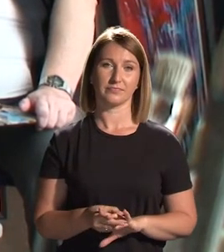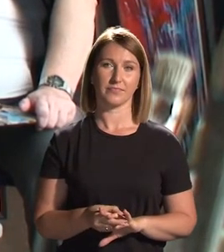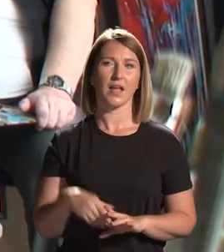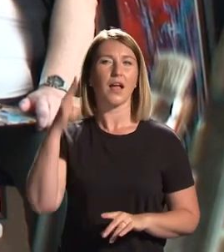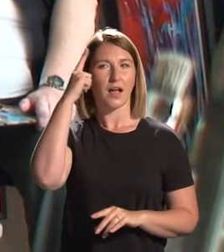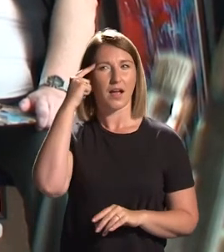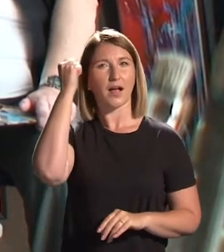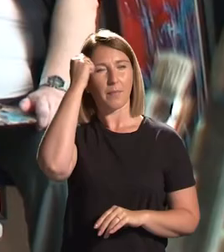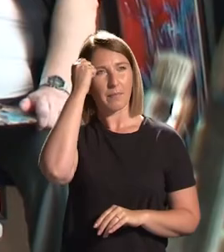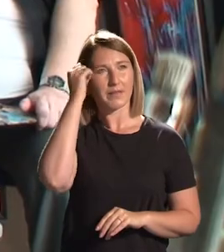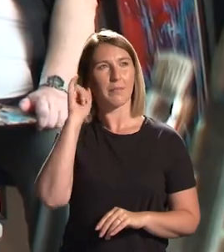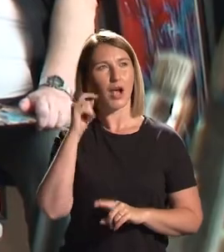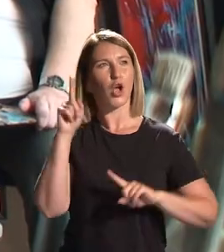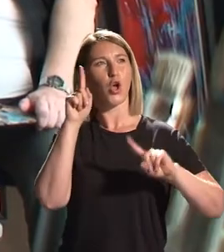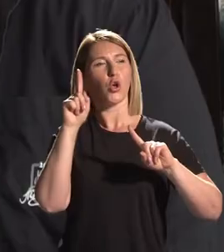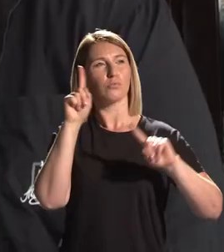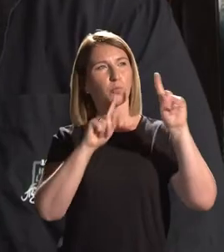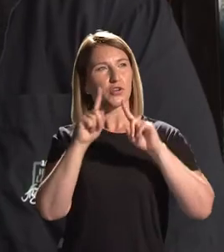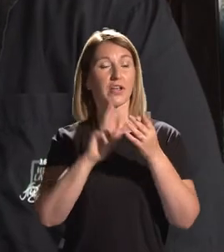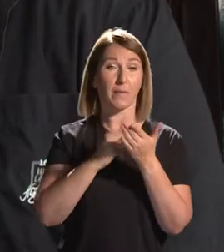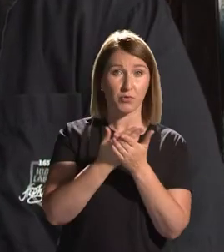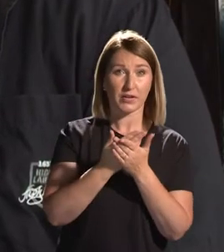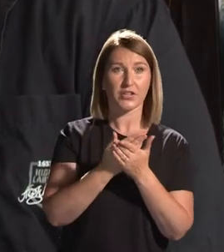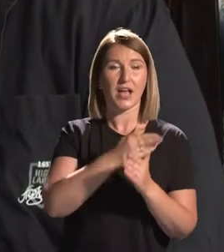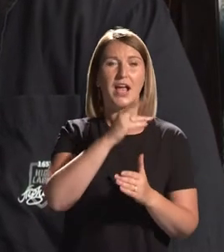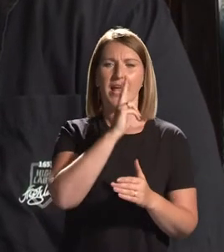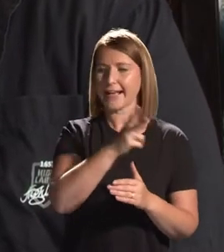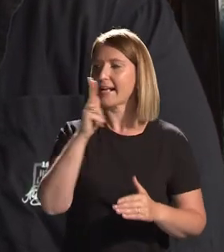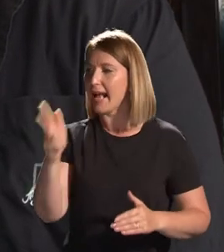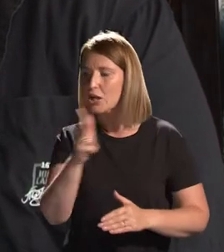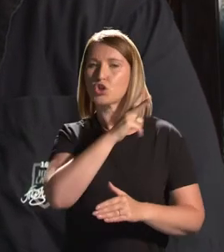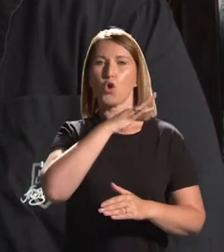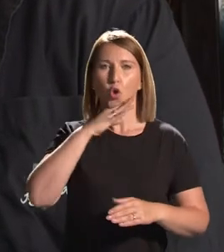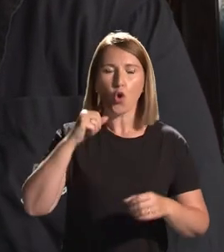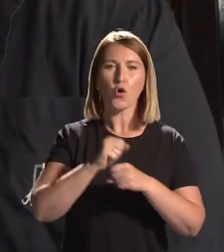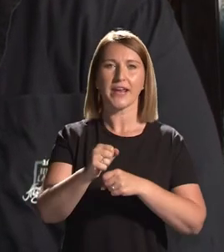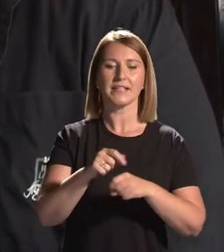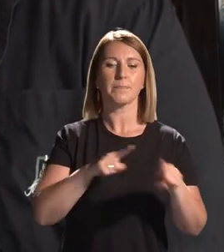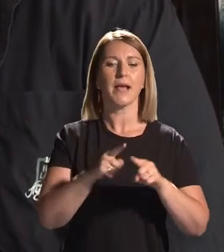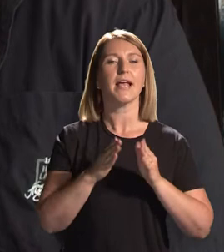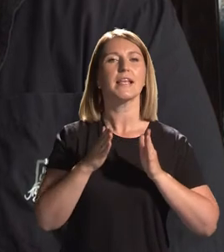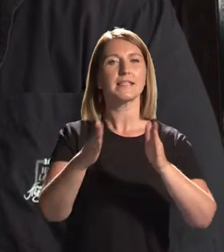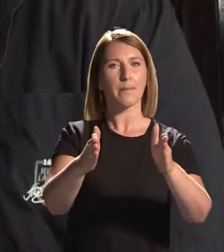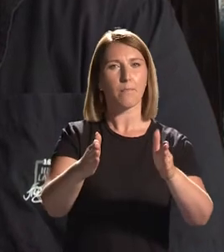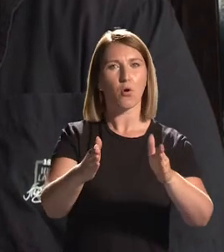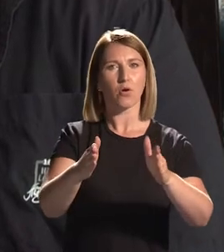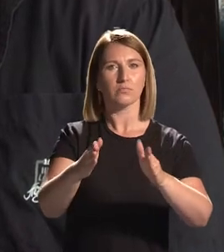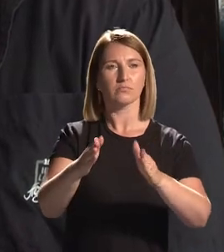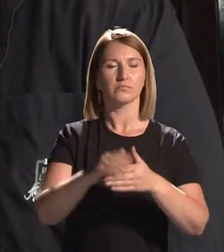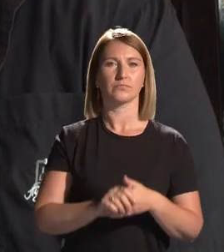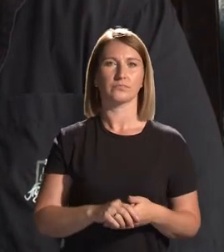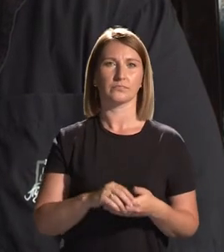pamiętam, jak Szczery tłumaczył, że każdy kolor czymś jest bielą,